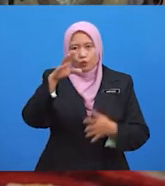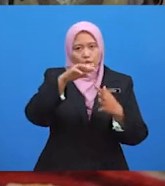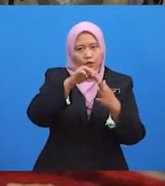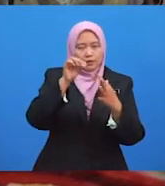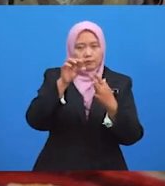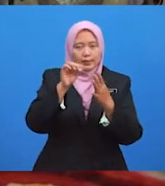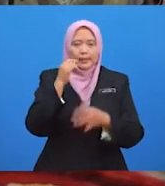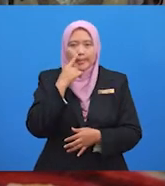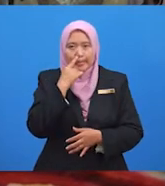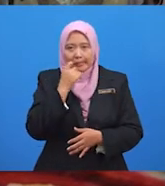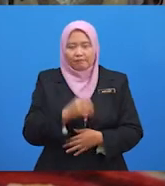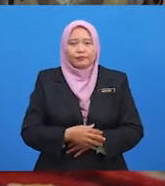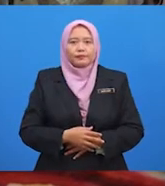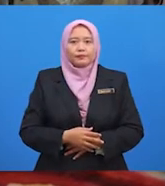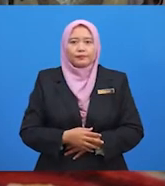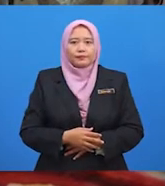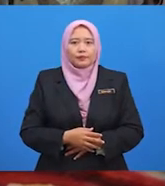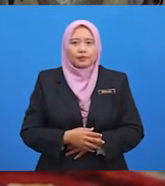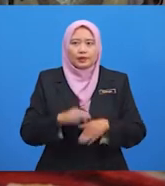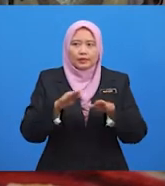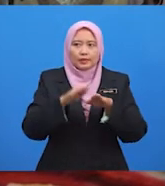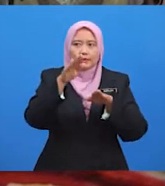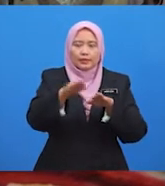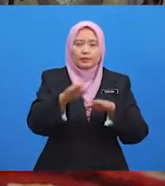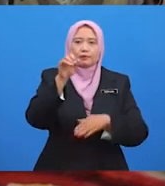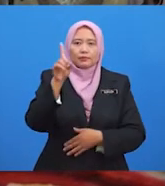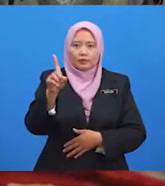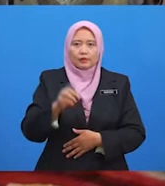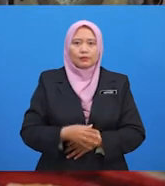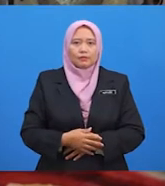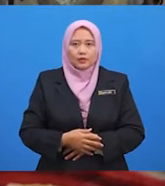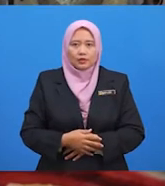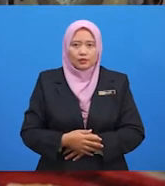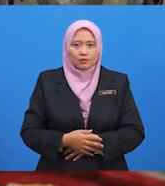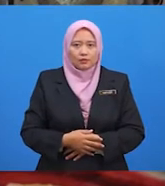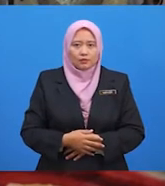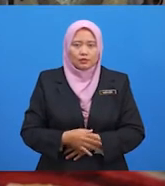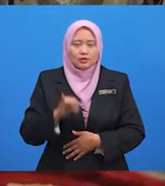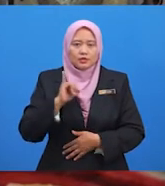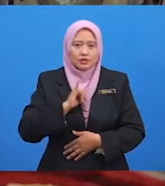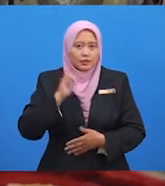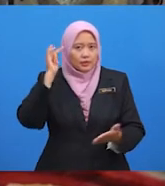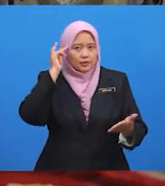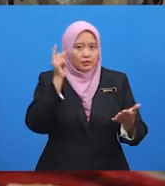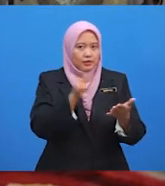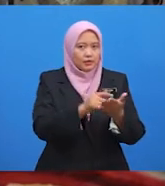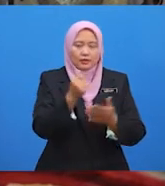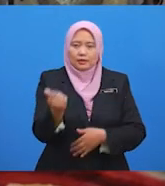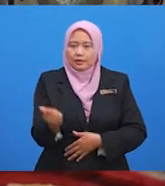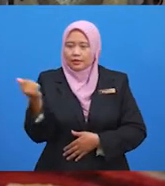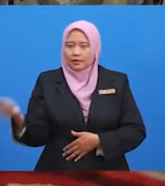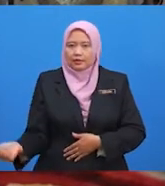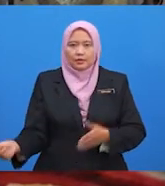sebelum memulakan langkah yang pertama, cikgu akan memperkenalkan dahulu peralatan dan